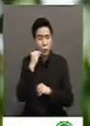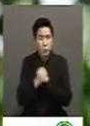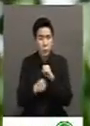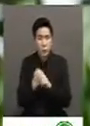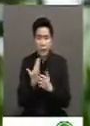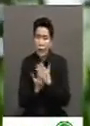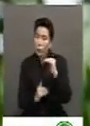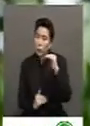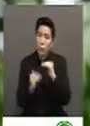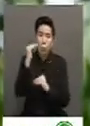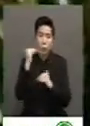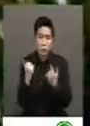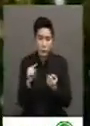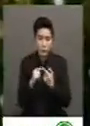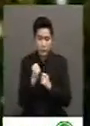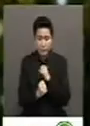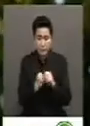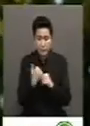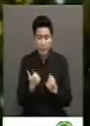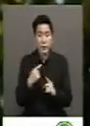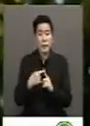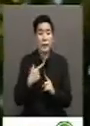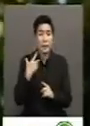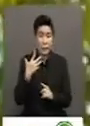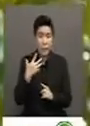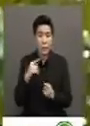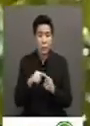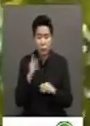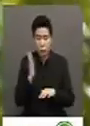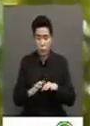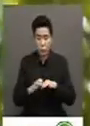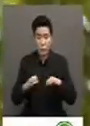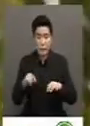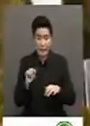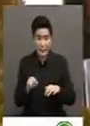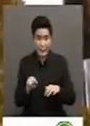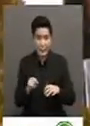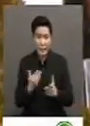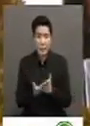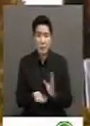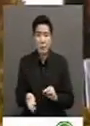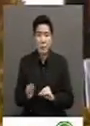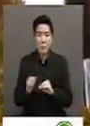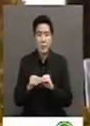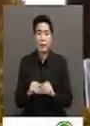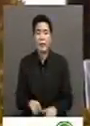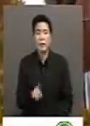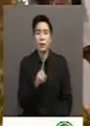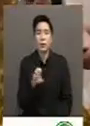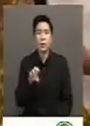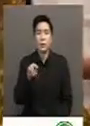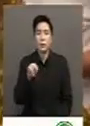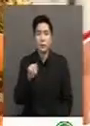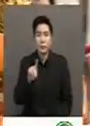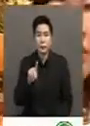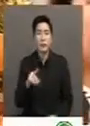คาสูงสุดและปีนี้แค่เดือนพฤษภาคมราคาทุเรียนหม่อนทองกลับมีราคาอยู่ที่131บาทต่